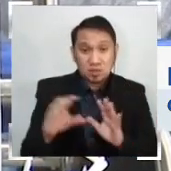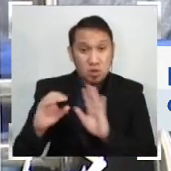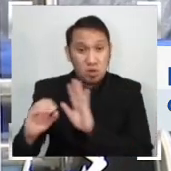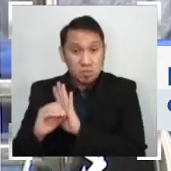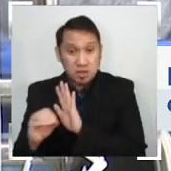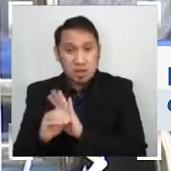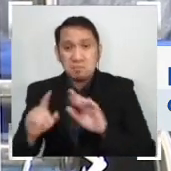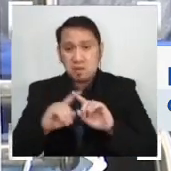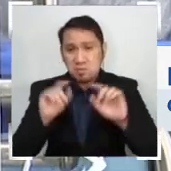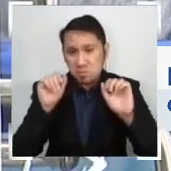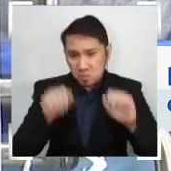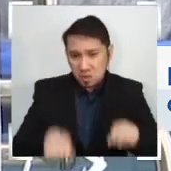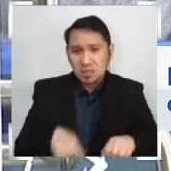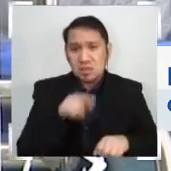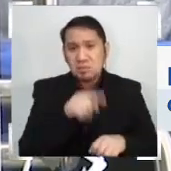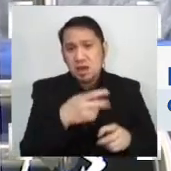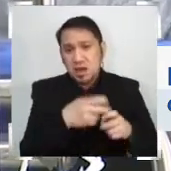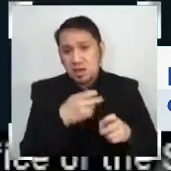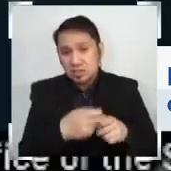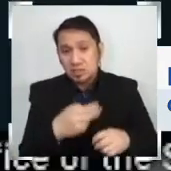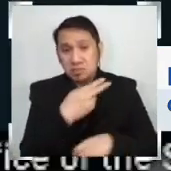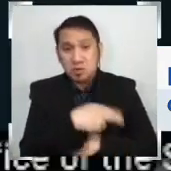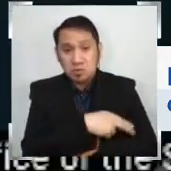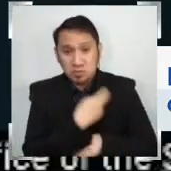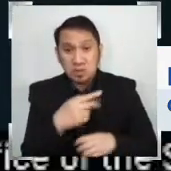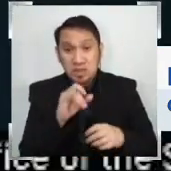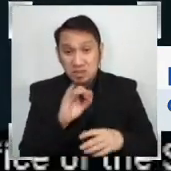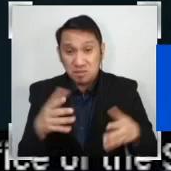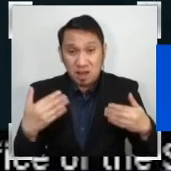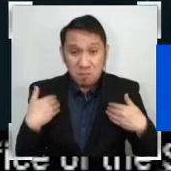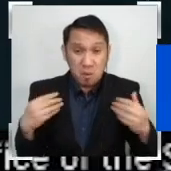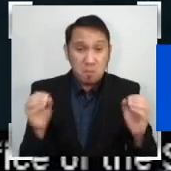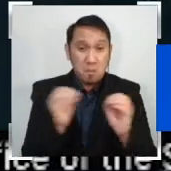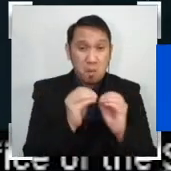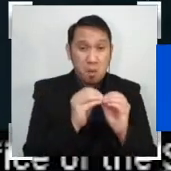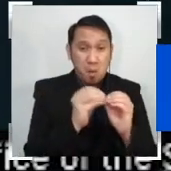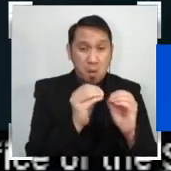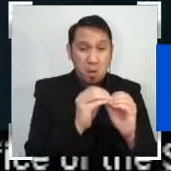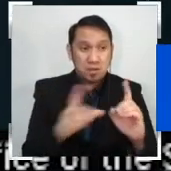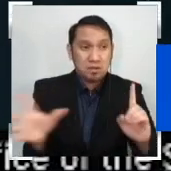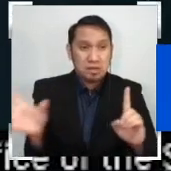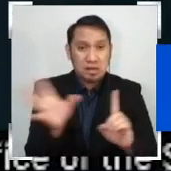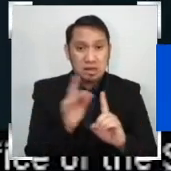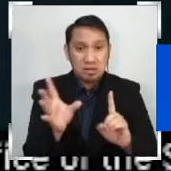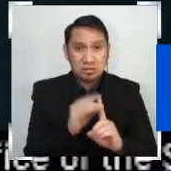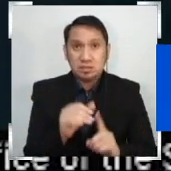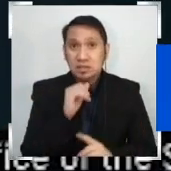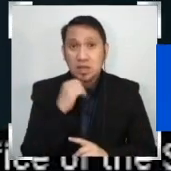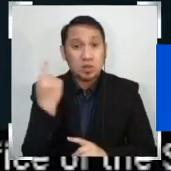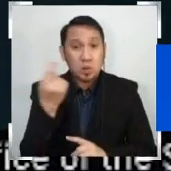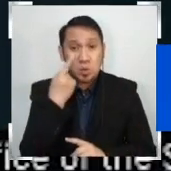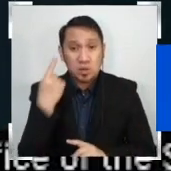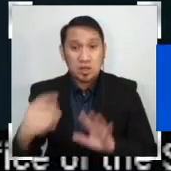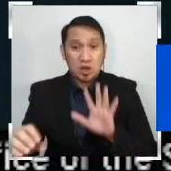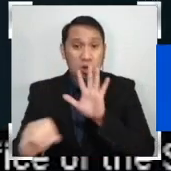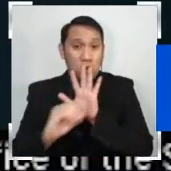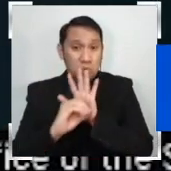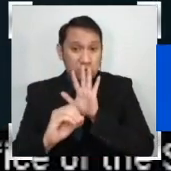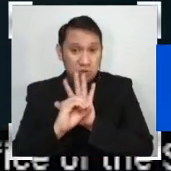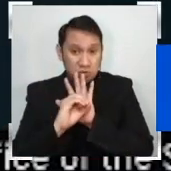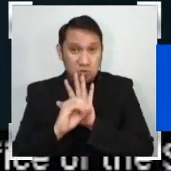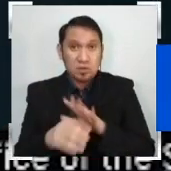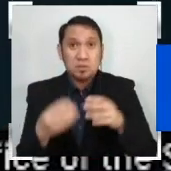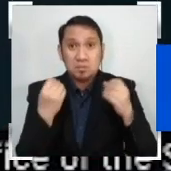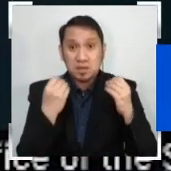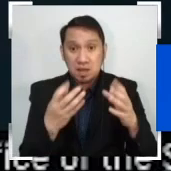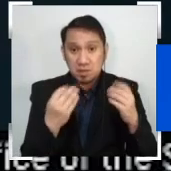kung dadami ng husto ang mga kaso. Hindi lang ito Omicron. Malaki pa rin ang porsyento nito,